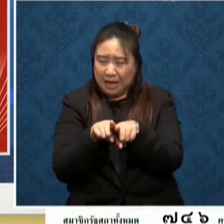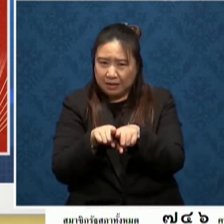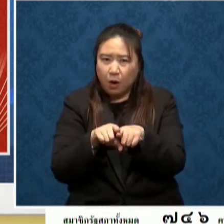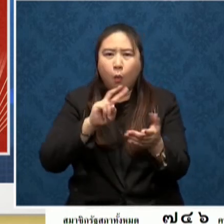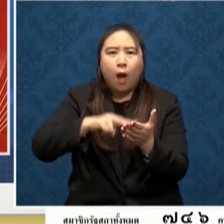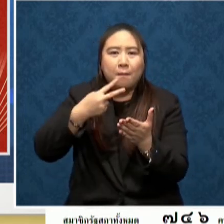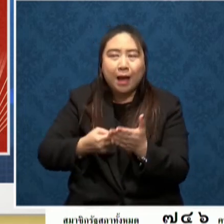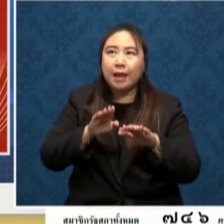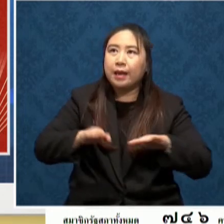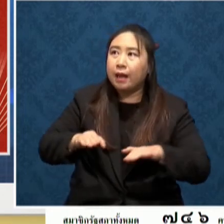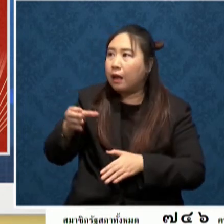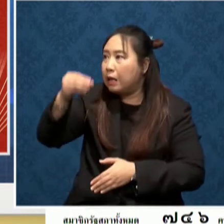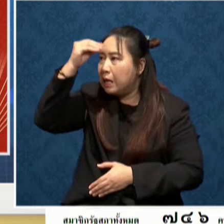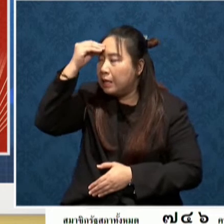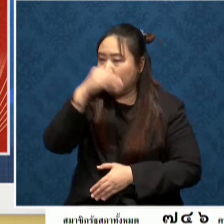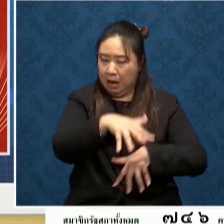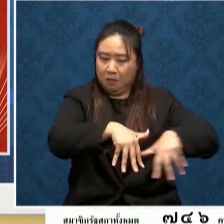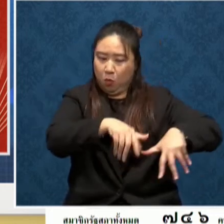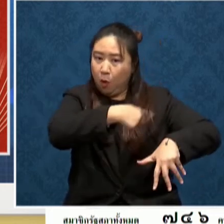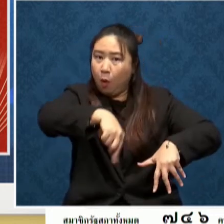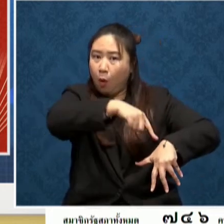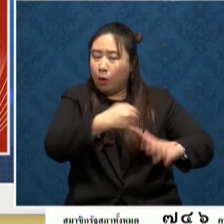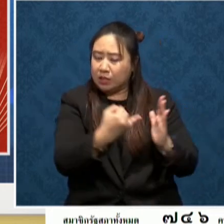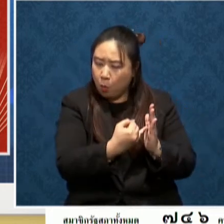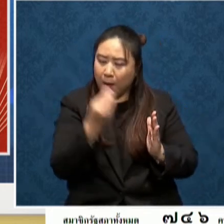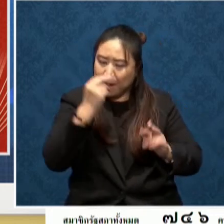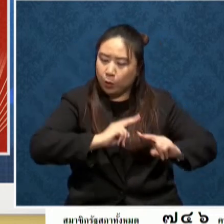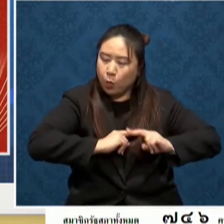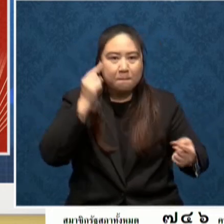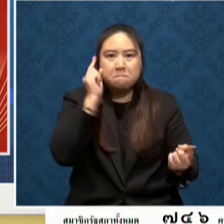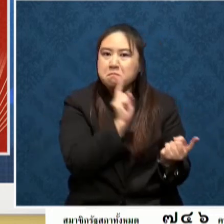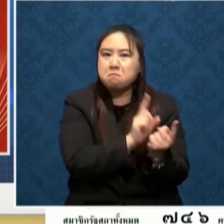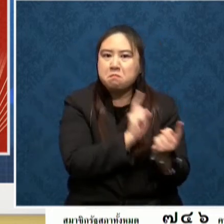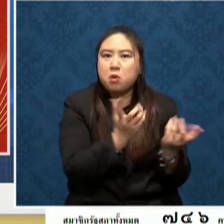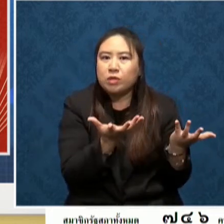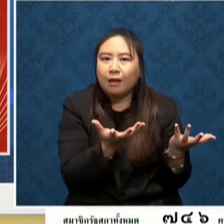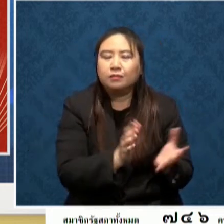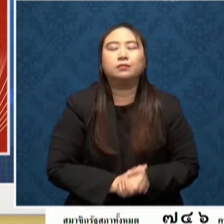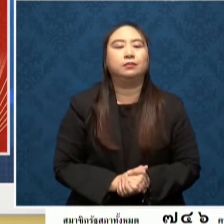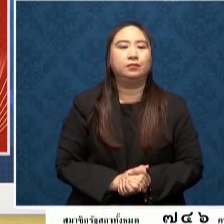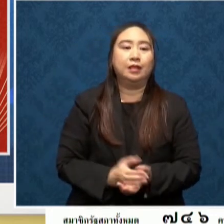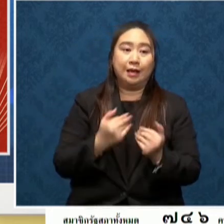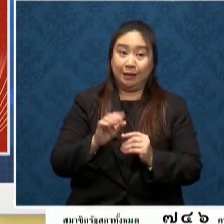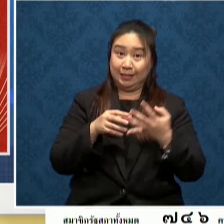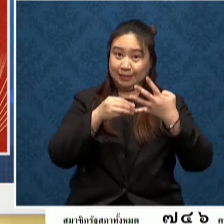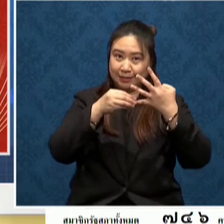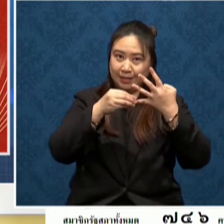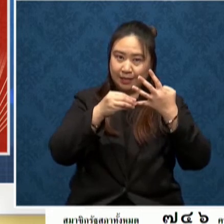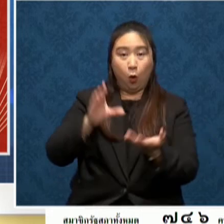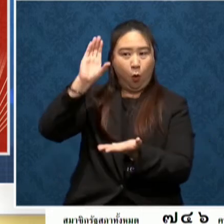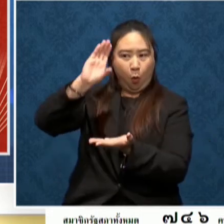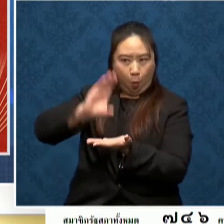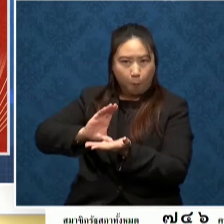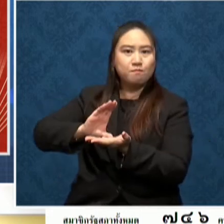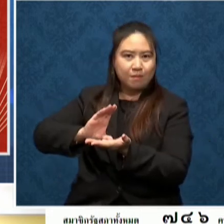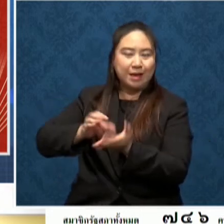ท้องถินตัวเองแล้วประการณที่ 4 คร่านประทานต้องกระจยนน่าติในการใช้ vider sig